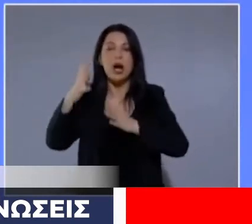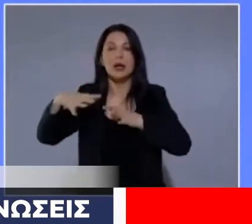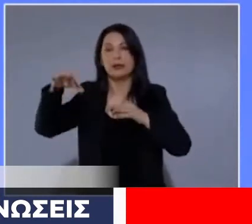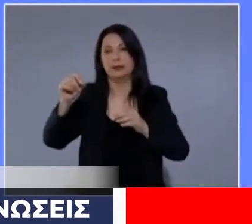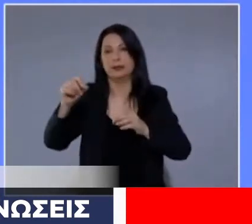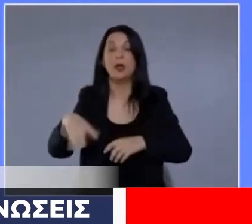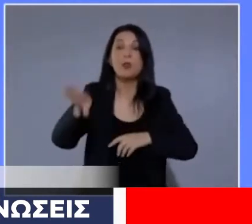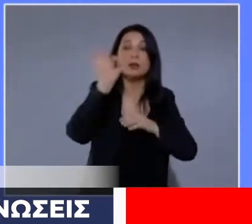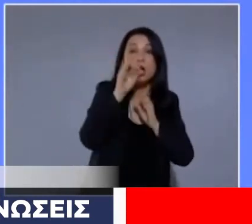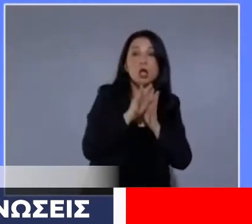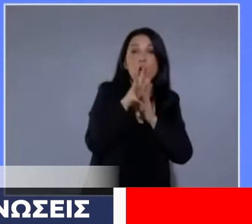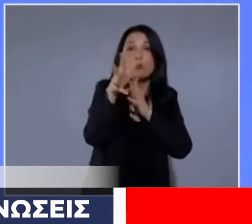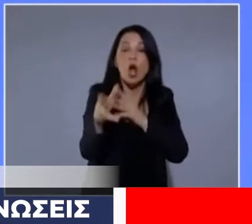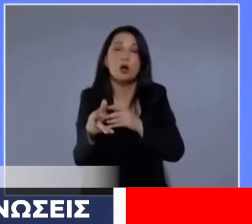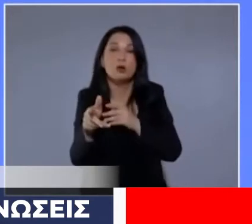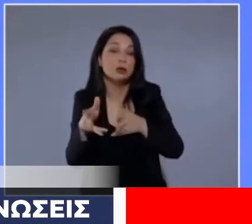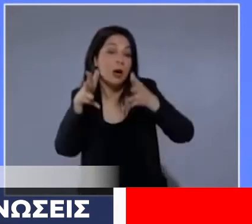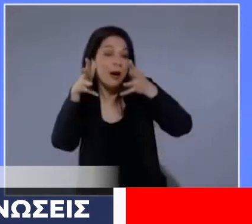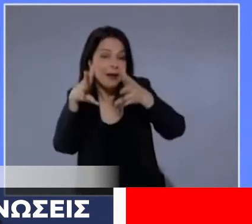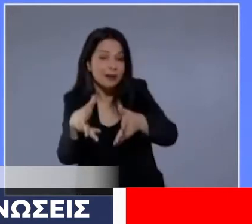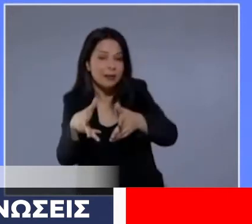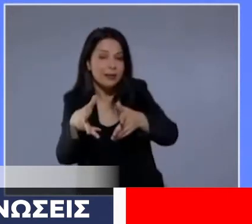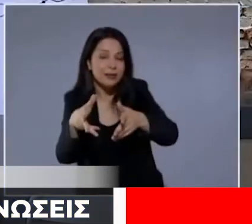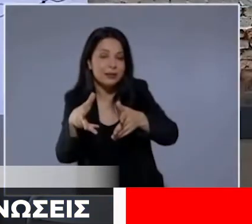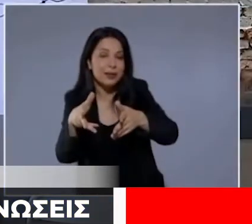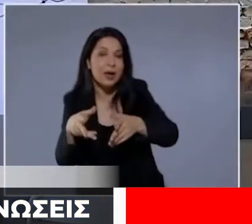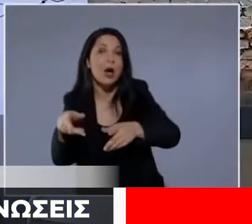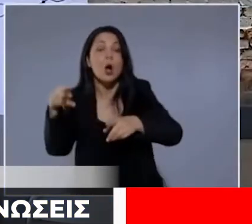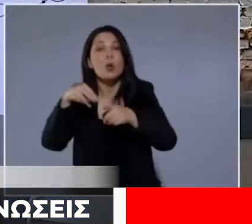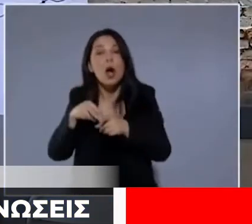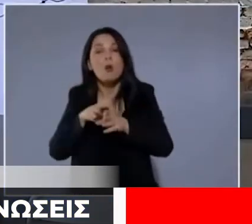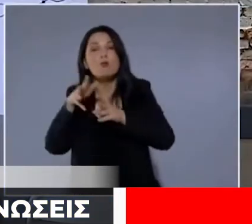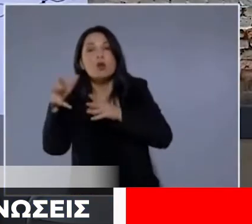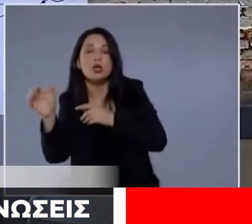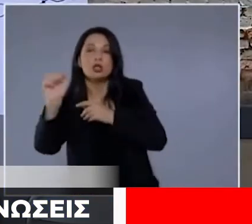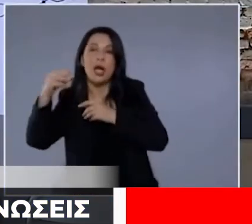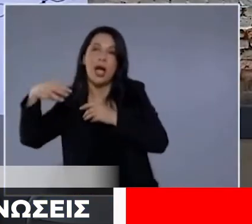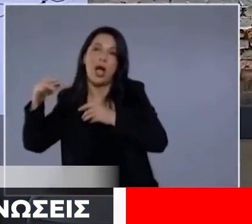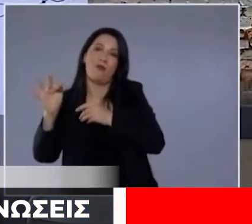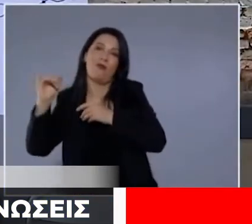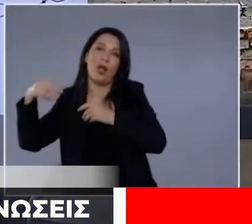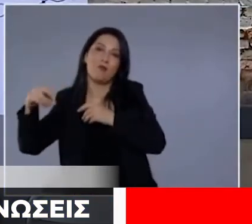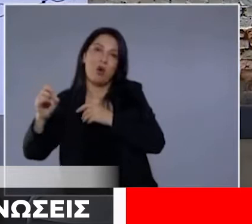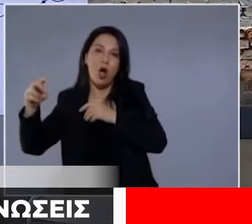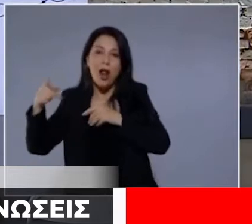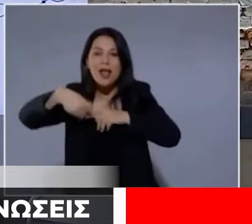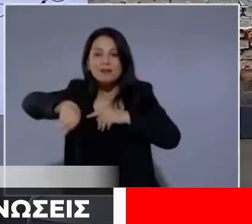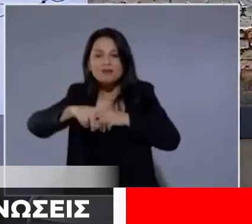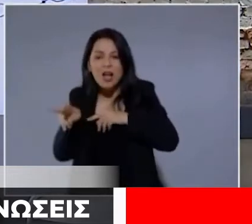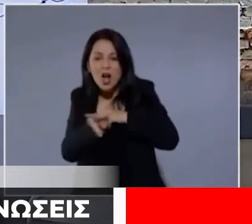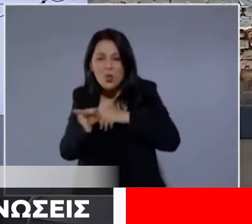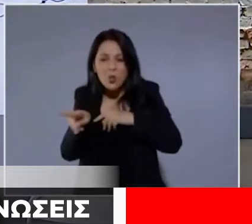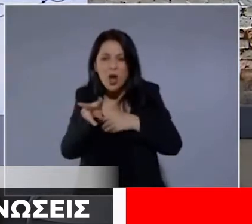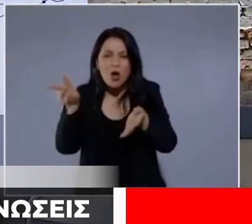Αμφίπολη, λοιπόν. Επιτέλους, αυτοί οι δύο νομοί, μετά από χρόνια, βγαίνουν από